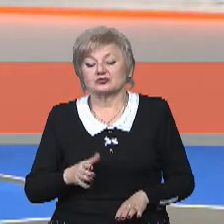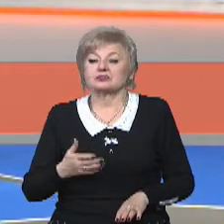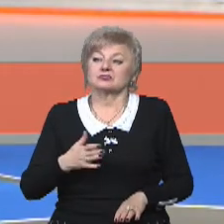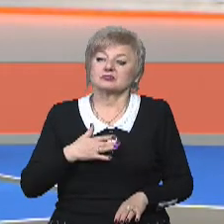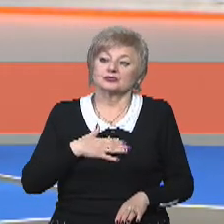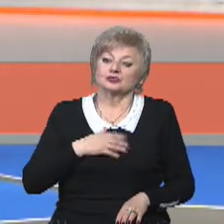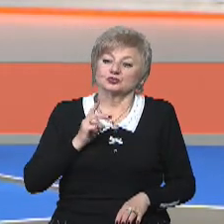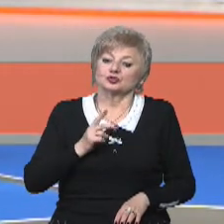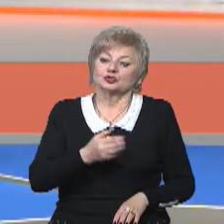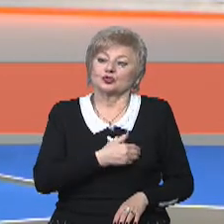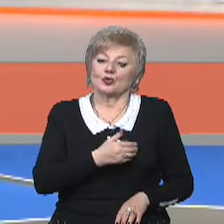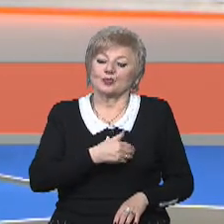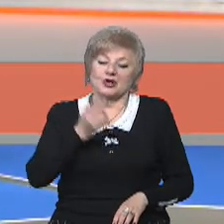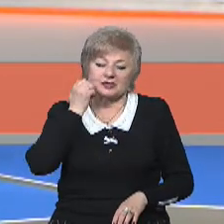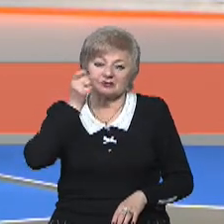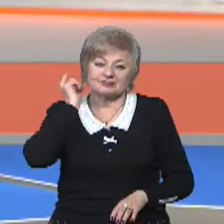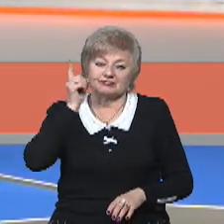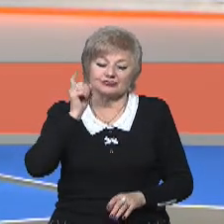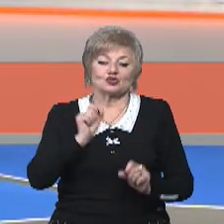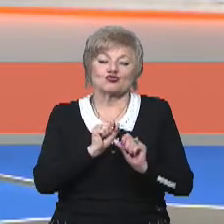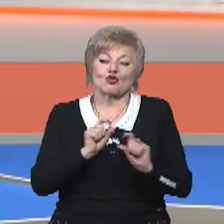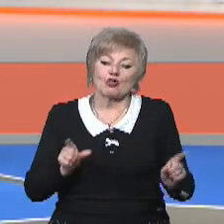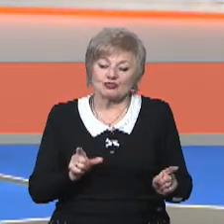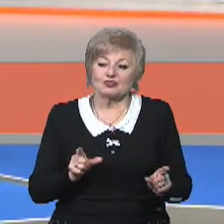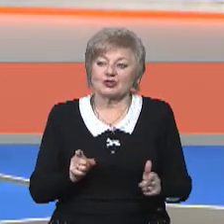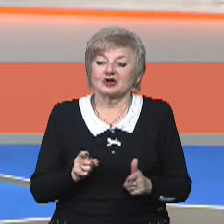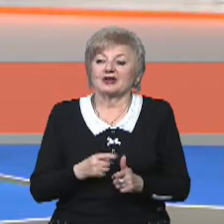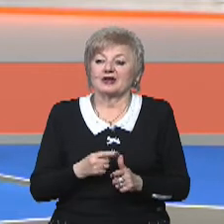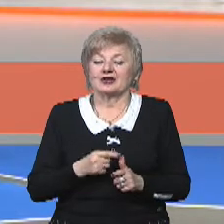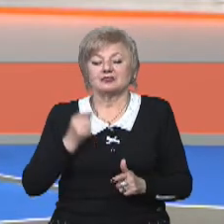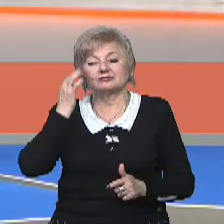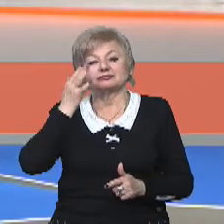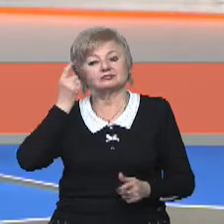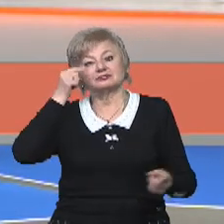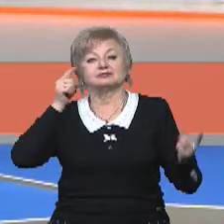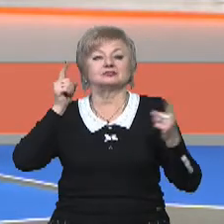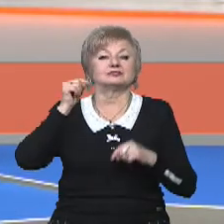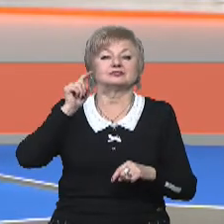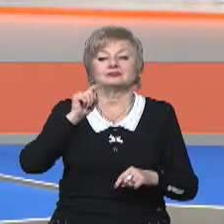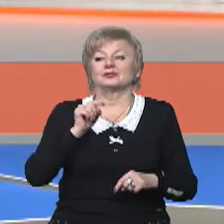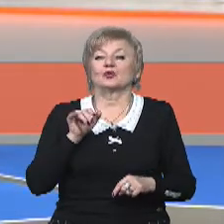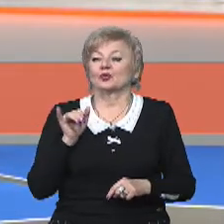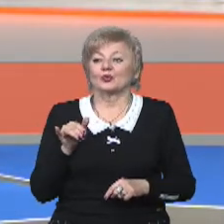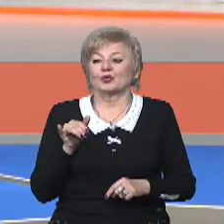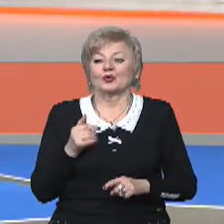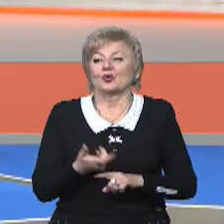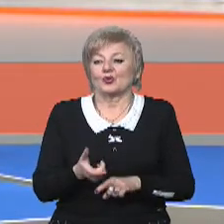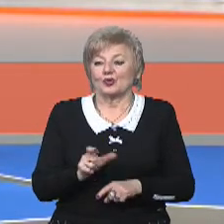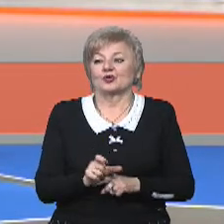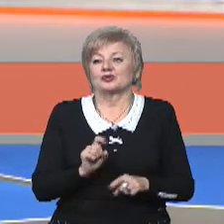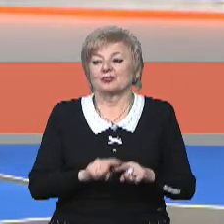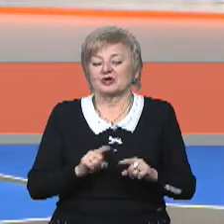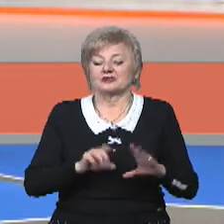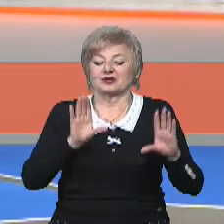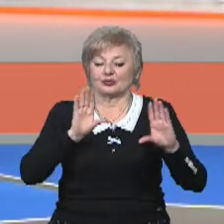які ще мають стару школу, або романтики. Але романтизм у них дуже-дуже